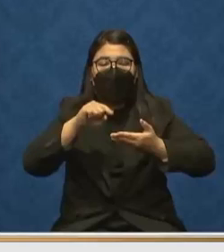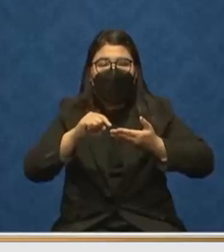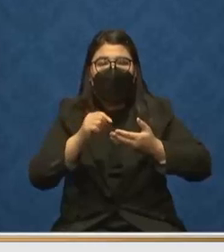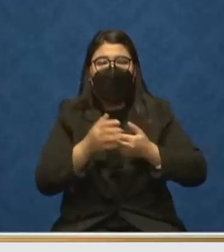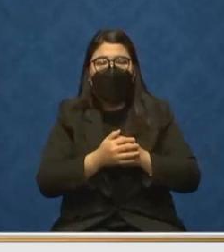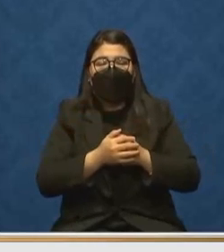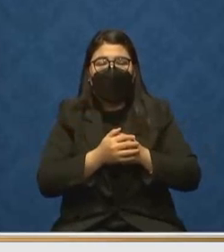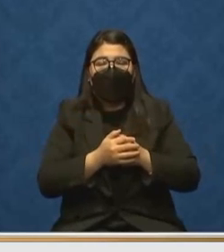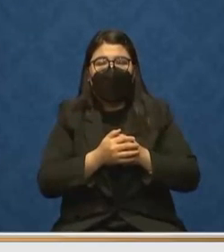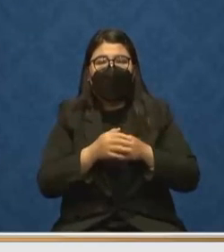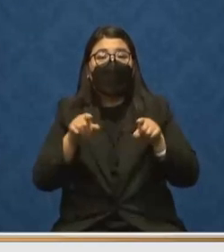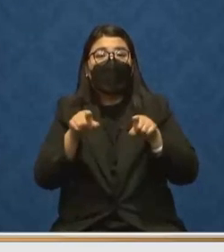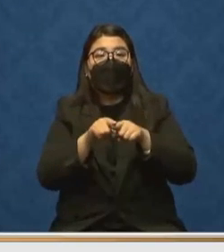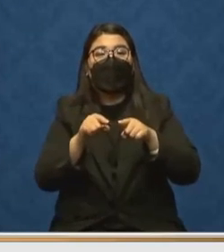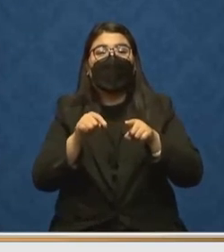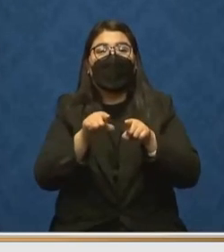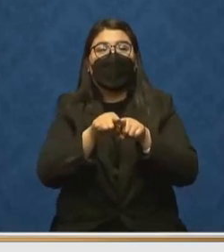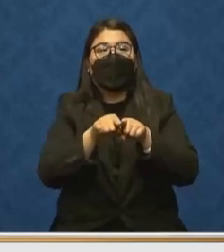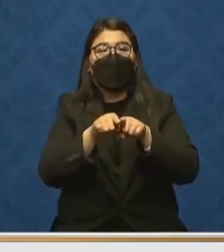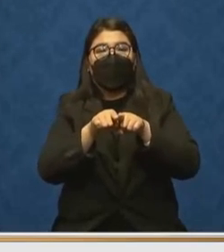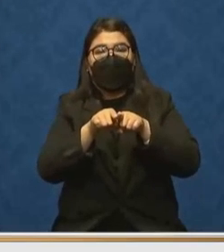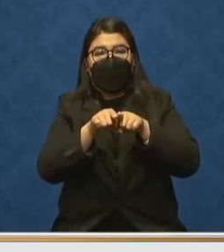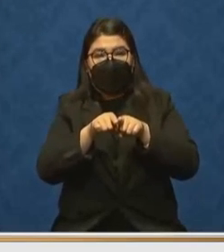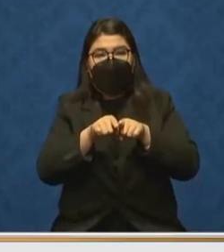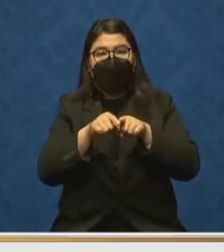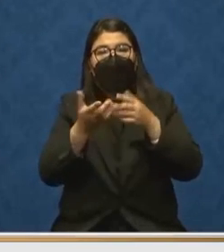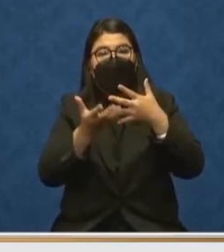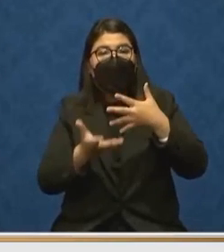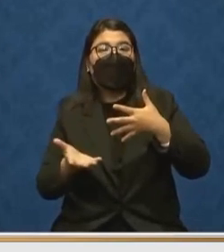บคู่ไปกับการยกระดับรายได้และการกินดีอยู่ดี